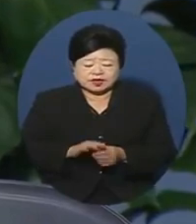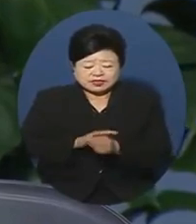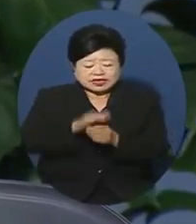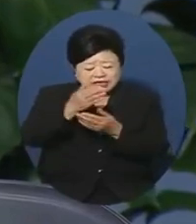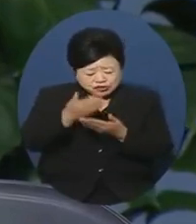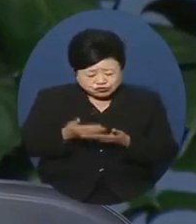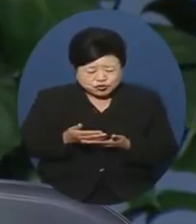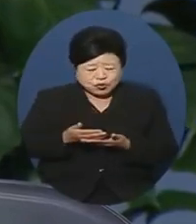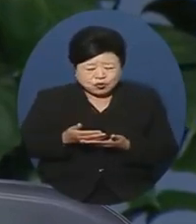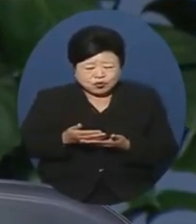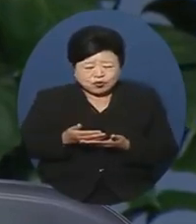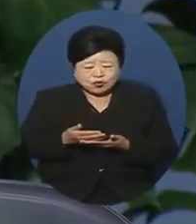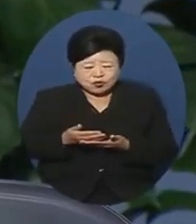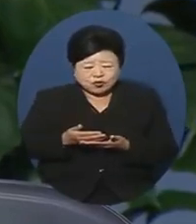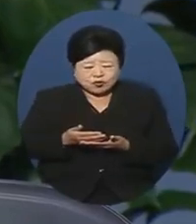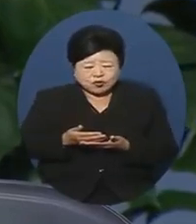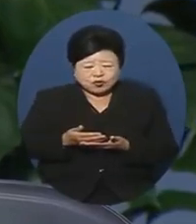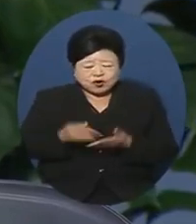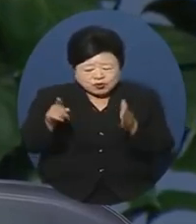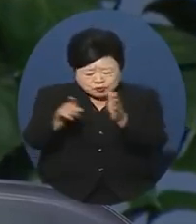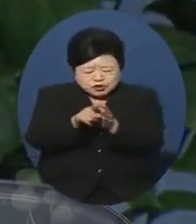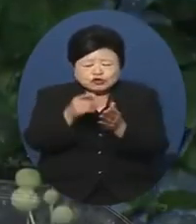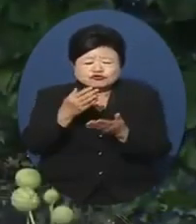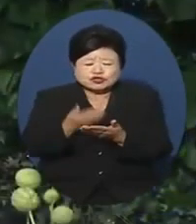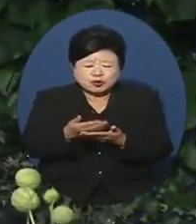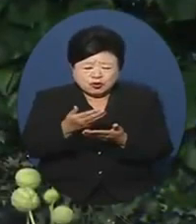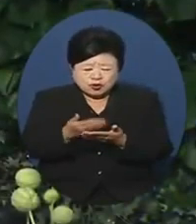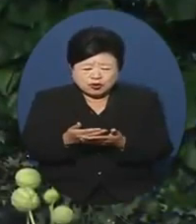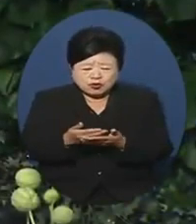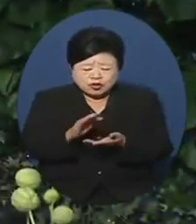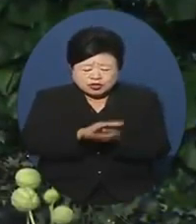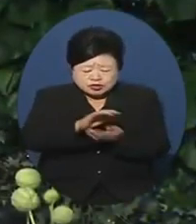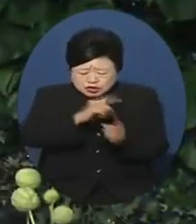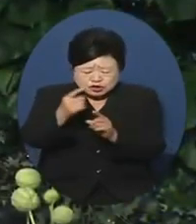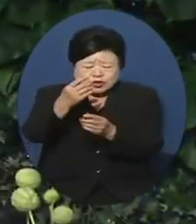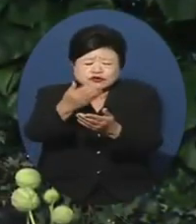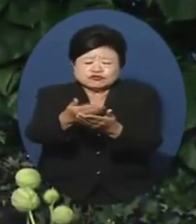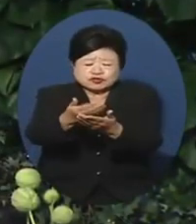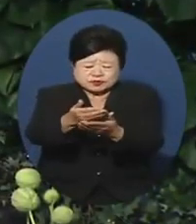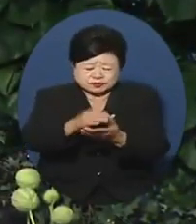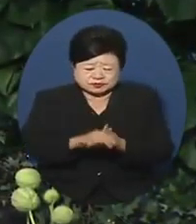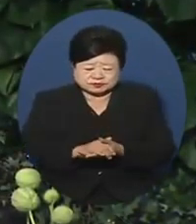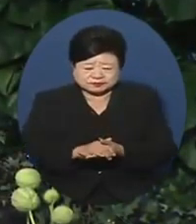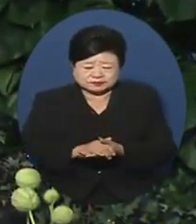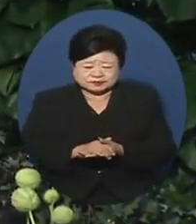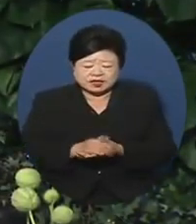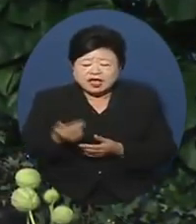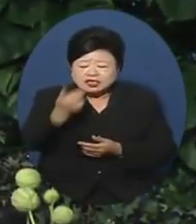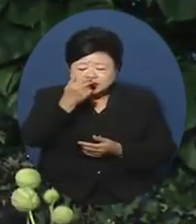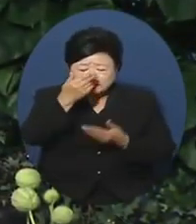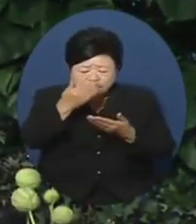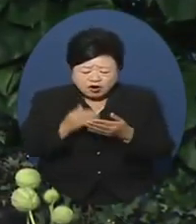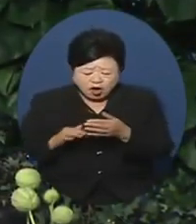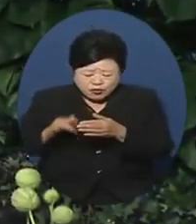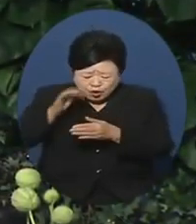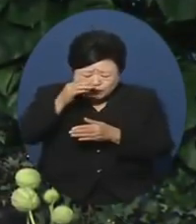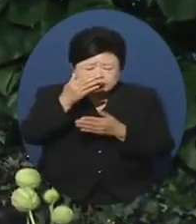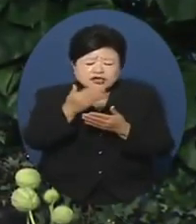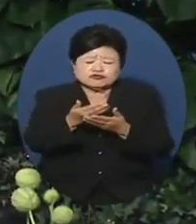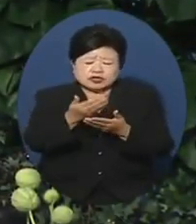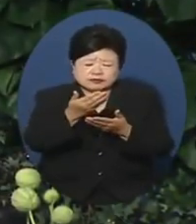사랑해 주시고 신뢰해 주시고 치료해 주시고 생명으로 넘치게 해